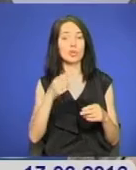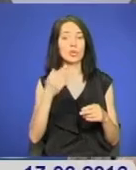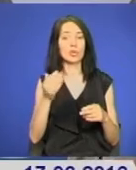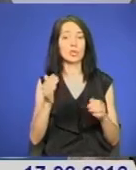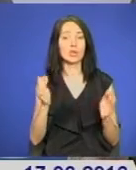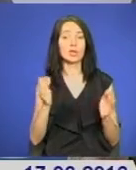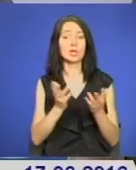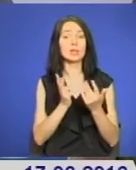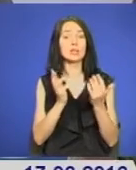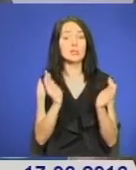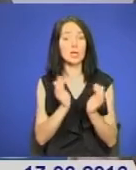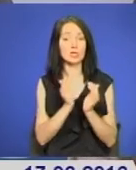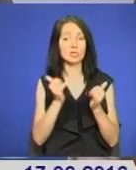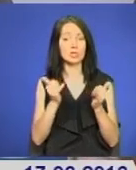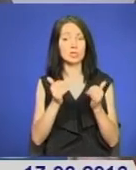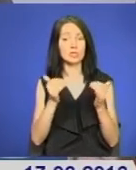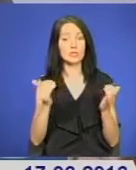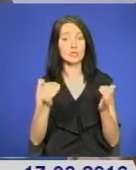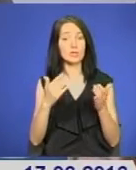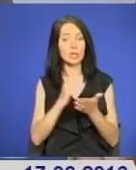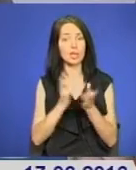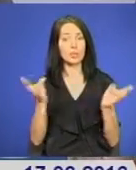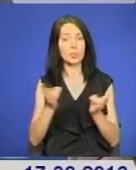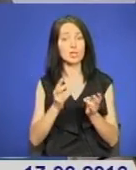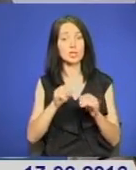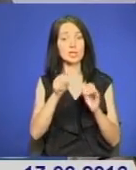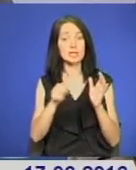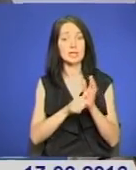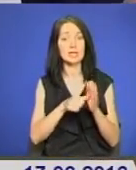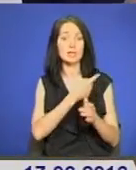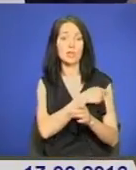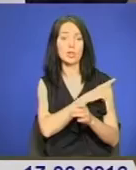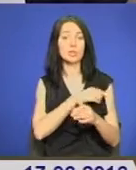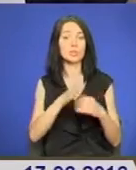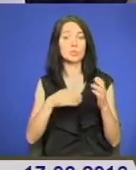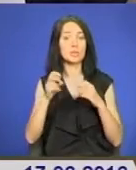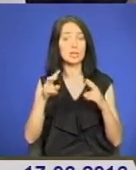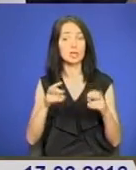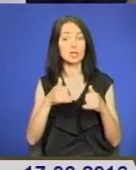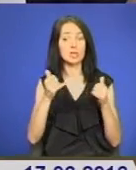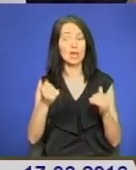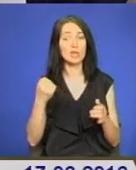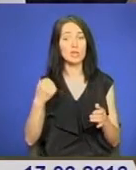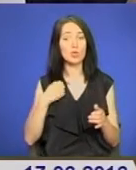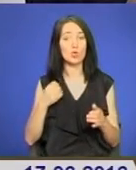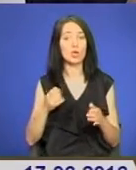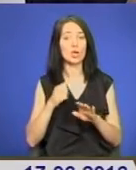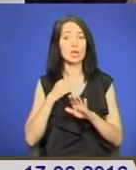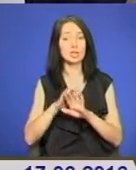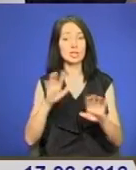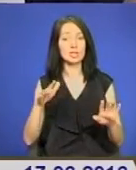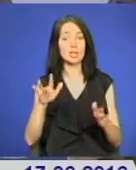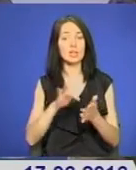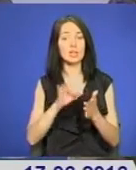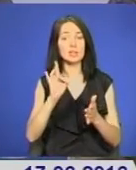зменшувалися, тепер знову звільнились люди, є необхідність в 16 медичних спеціальностях. Для військової частини в